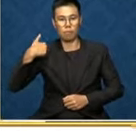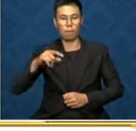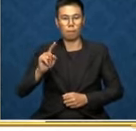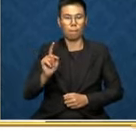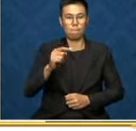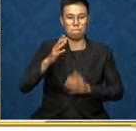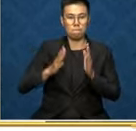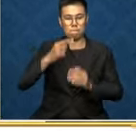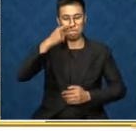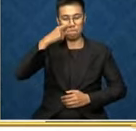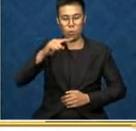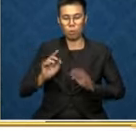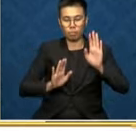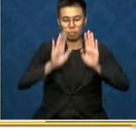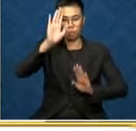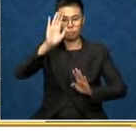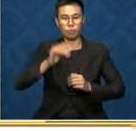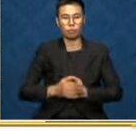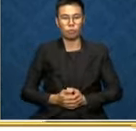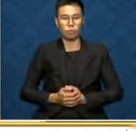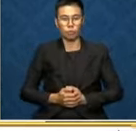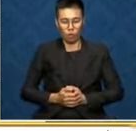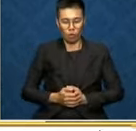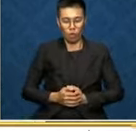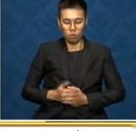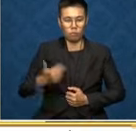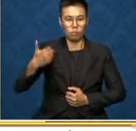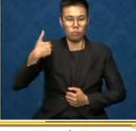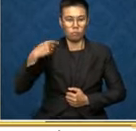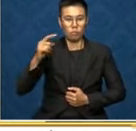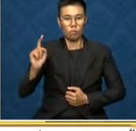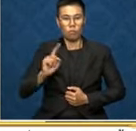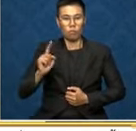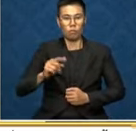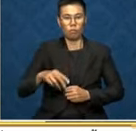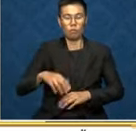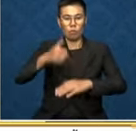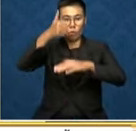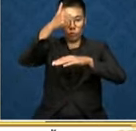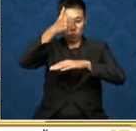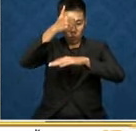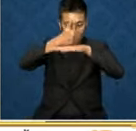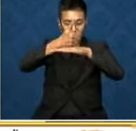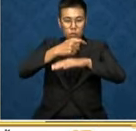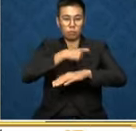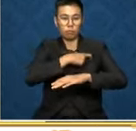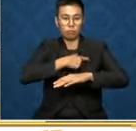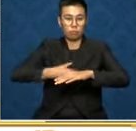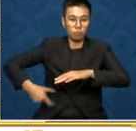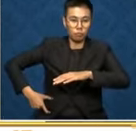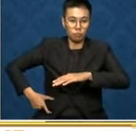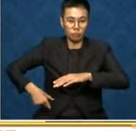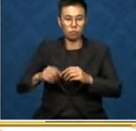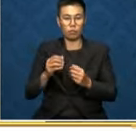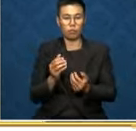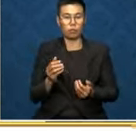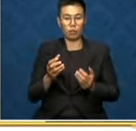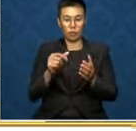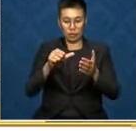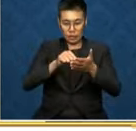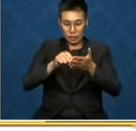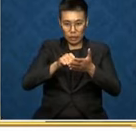มากขึ้นโดยยึดรูปแบบการปกครองระบอบประชาธิปไตยอันมีพระมหากษัตริย์ทรงเป็นประมุขและไม่แก้ไขใน